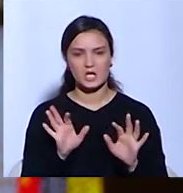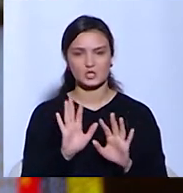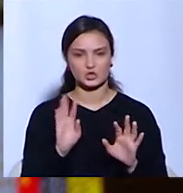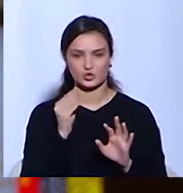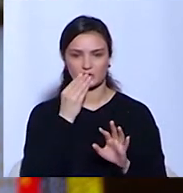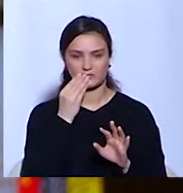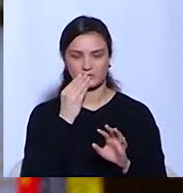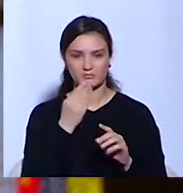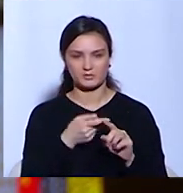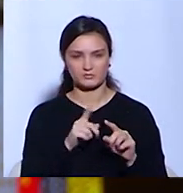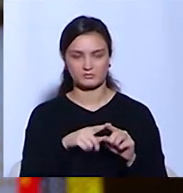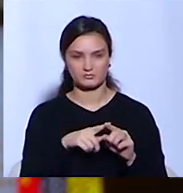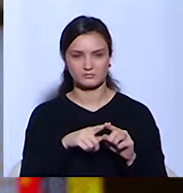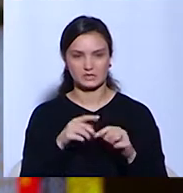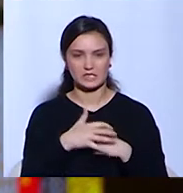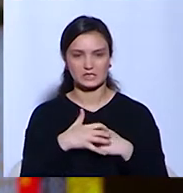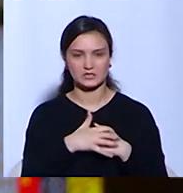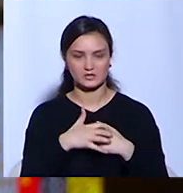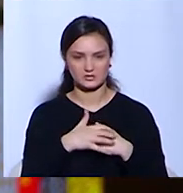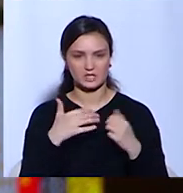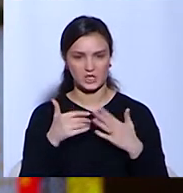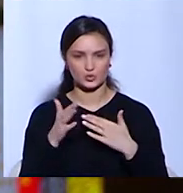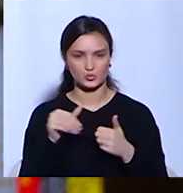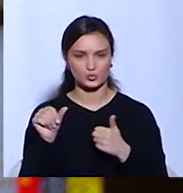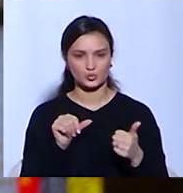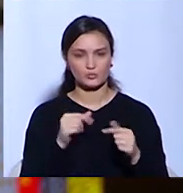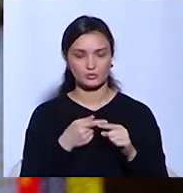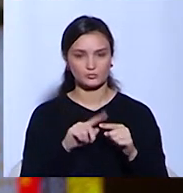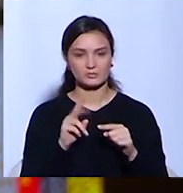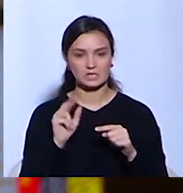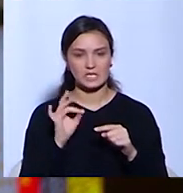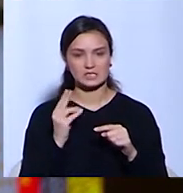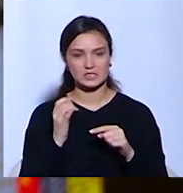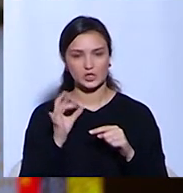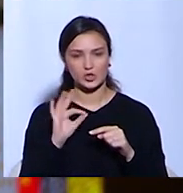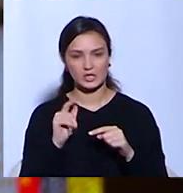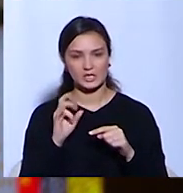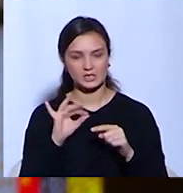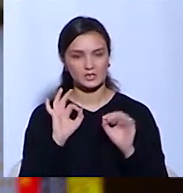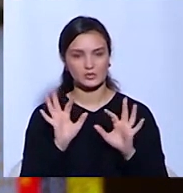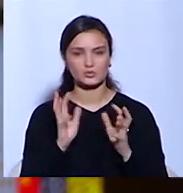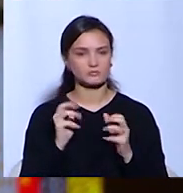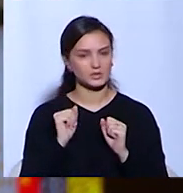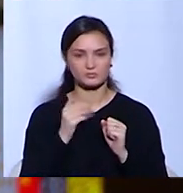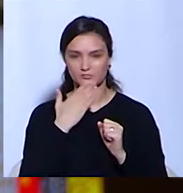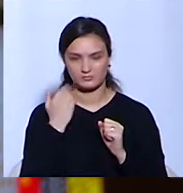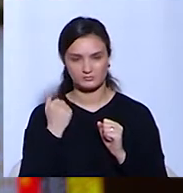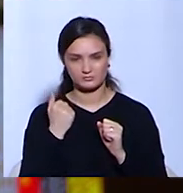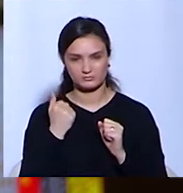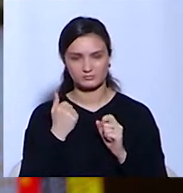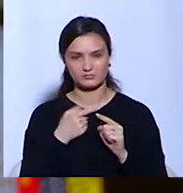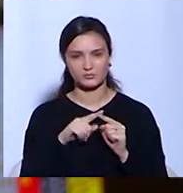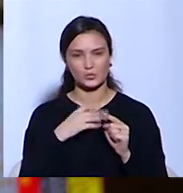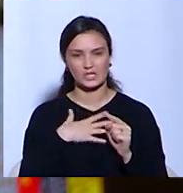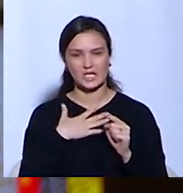არასწორი კვება, რომელიც უწყობს ალერგიზაციას ხელს. ასე რომ არა მარტო კარცინოგენია არასწორედ მიღებული სამწუხაროდ გარკვეული